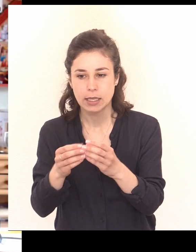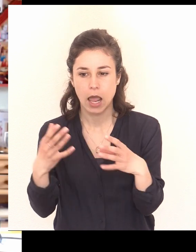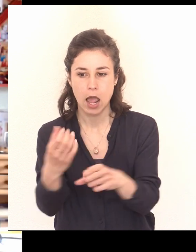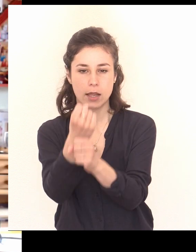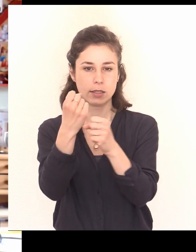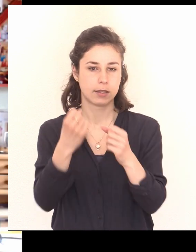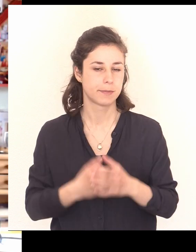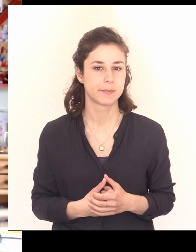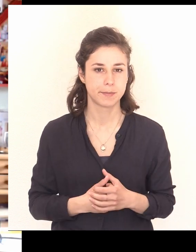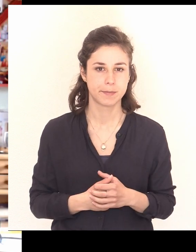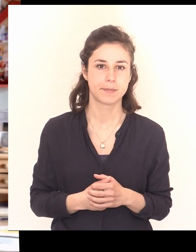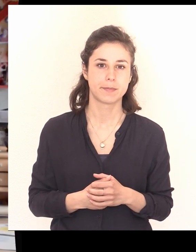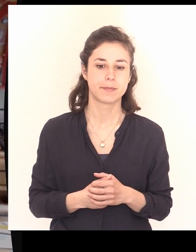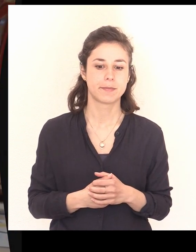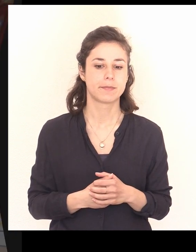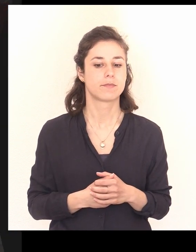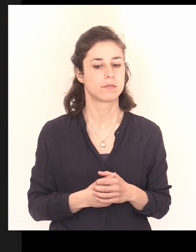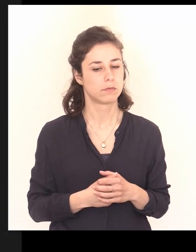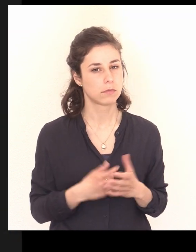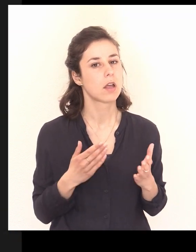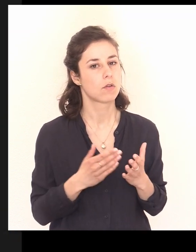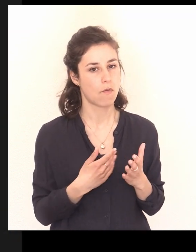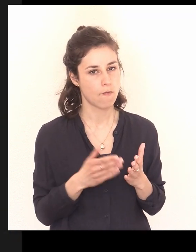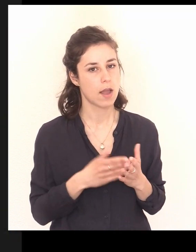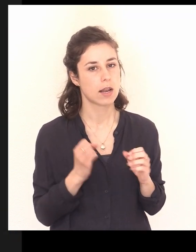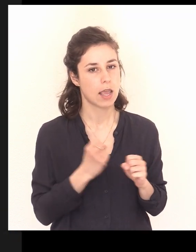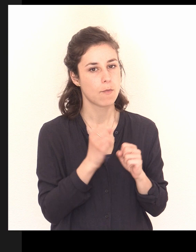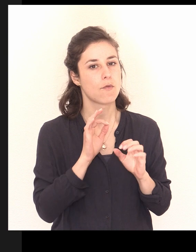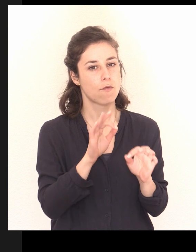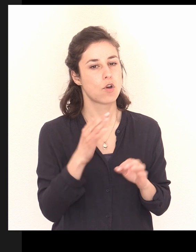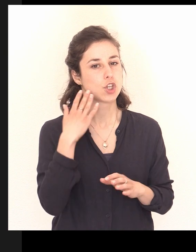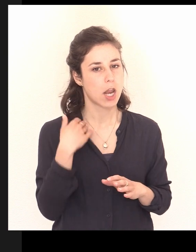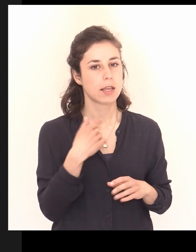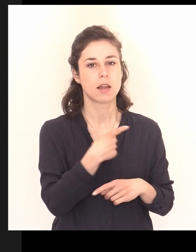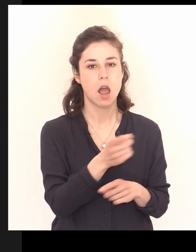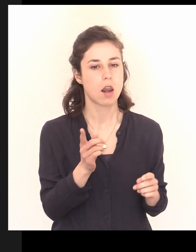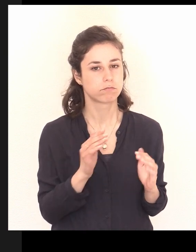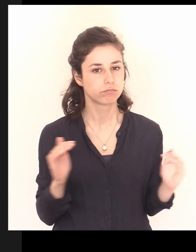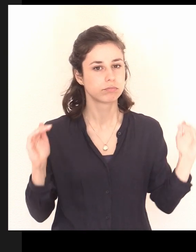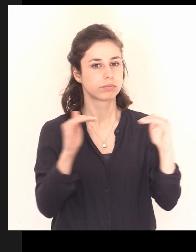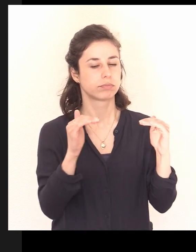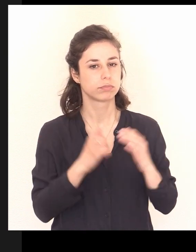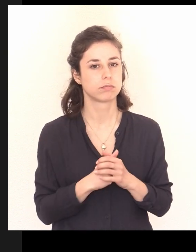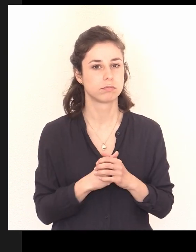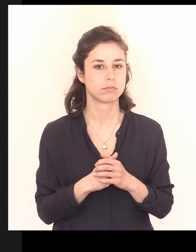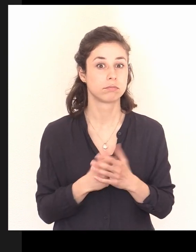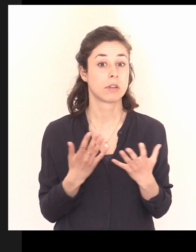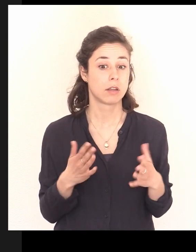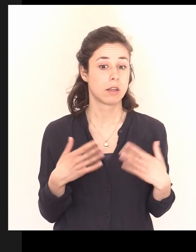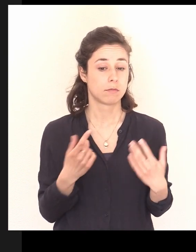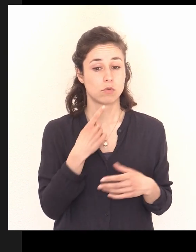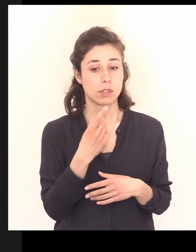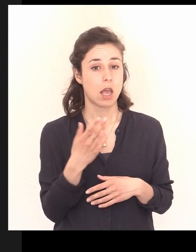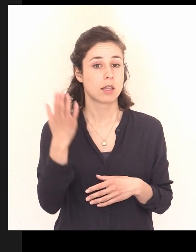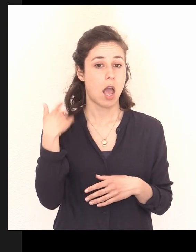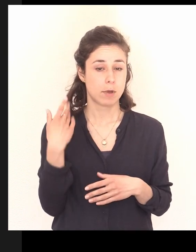sind durch die bürokratischen Hürden. Ich bin weiterhin für die Gleichberechtigung der Geschlechter. Es hat ja angeblich